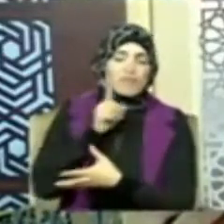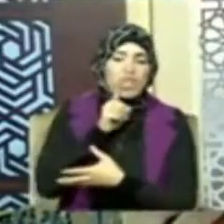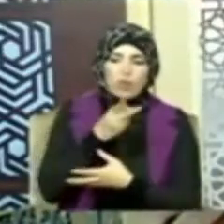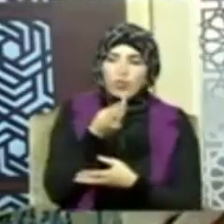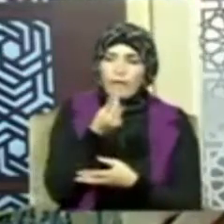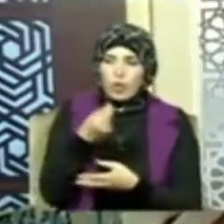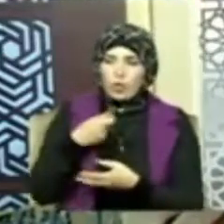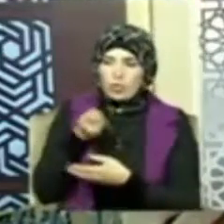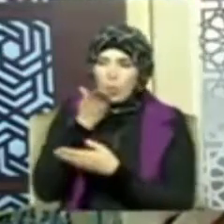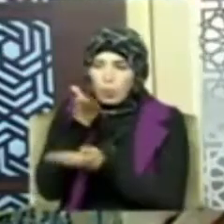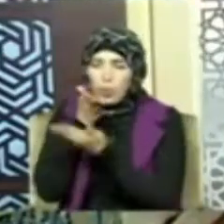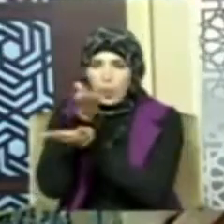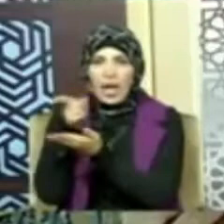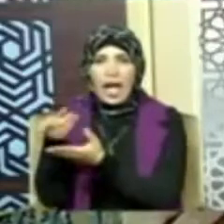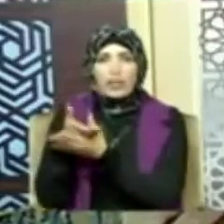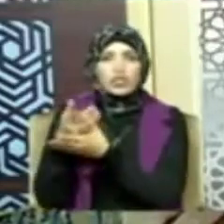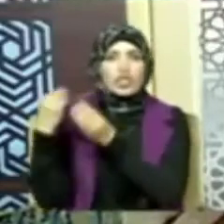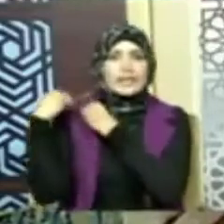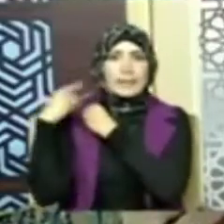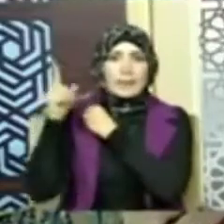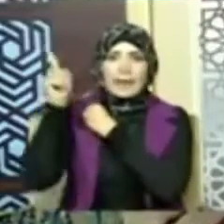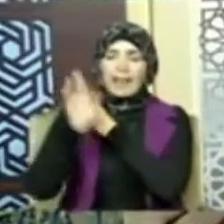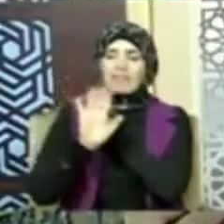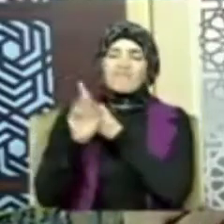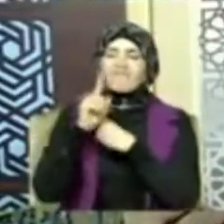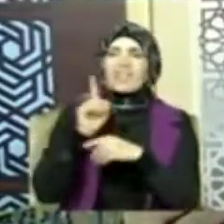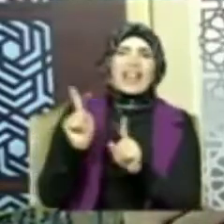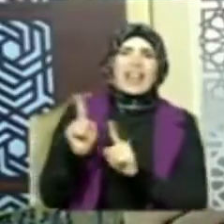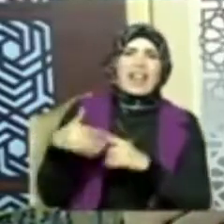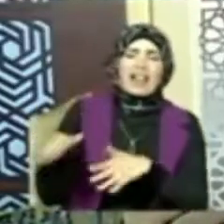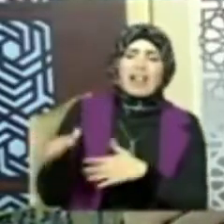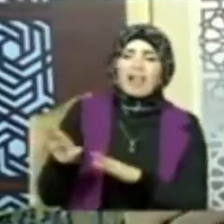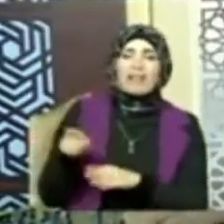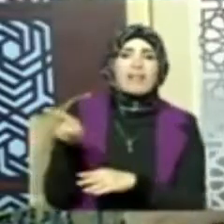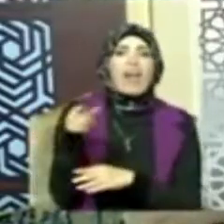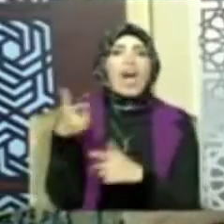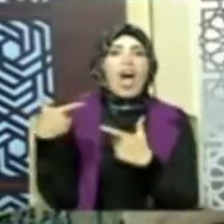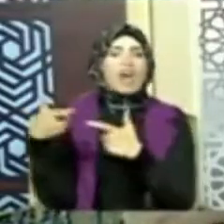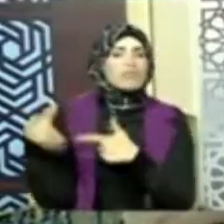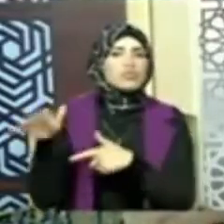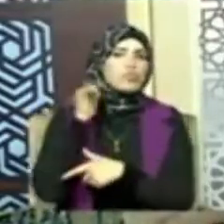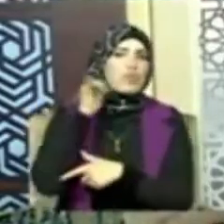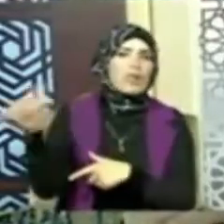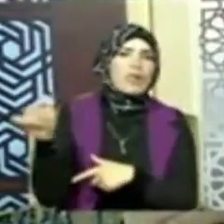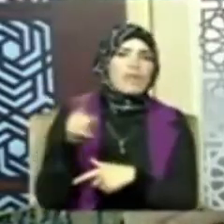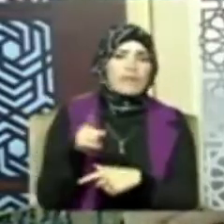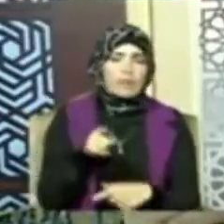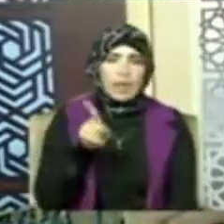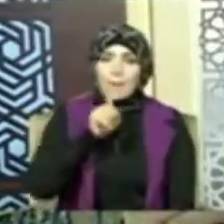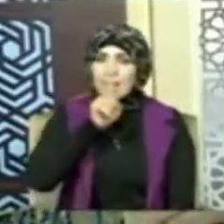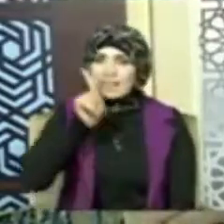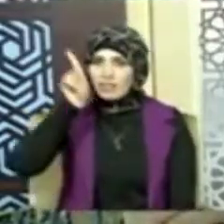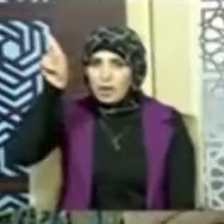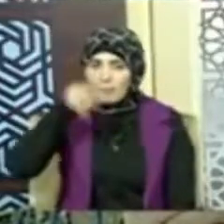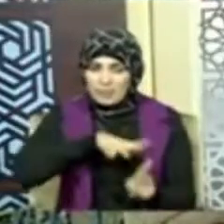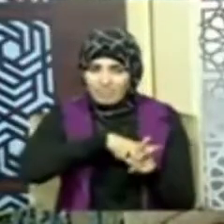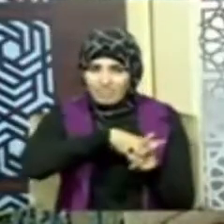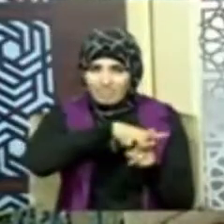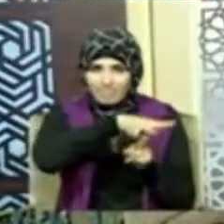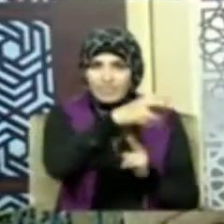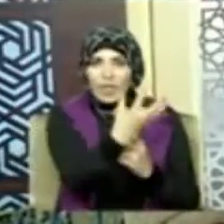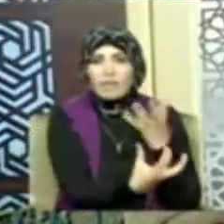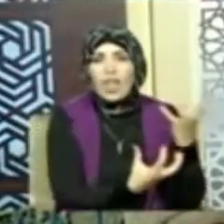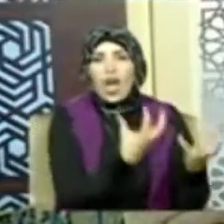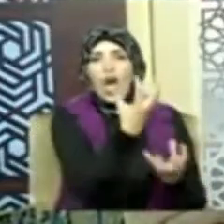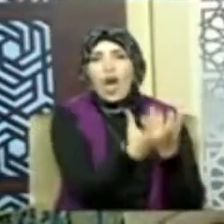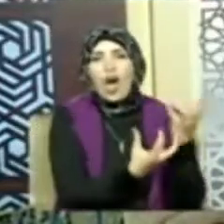بأموالهم وأنفسهم في سبيل الله، وقالوا: لا تنفروا في الحر، قل نار جهنم أشد حرا